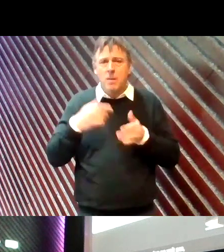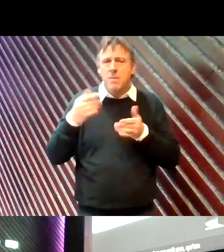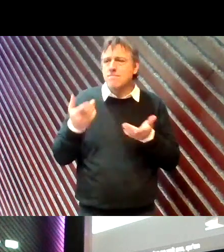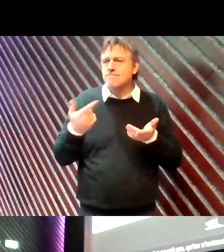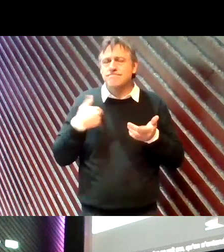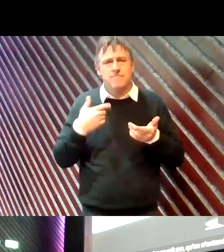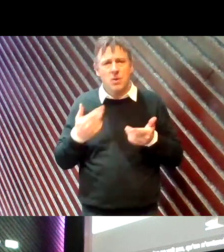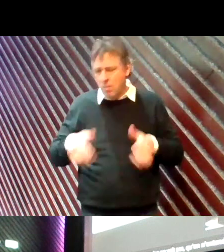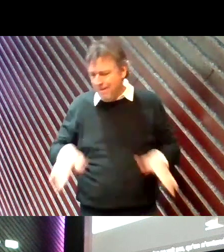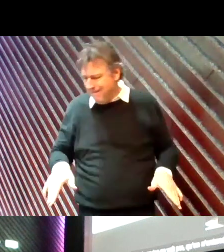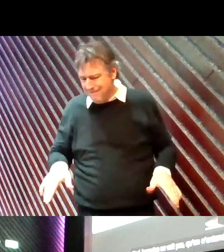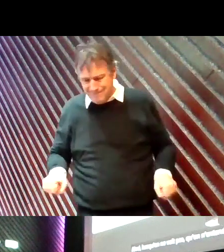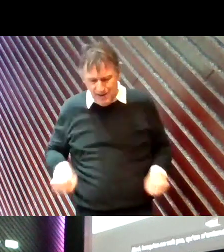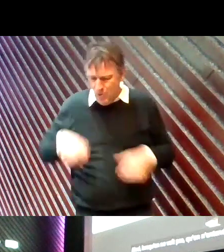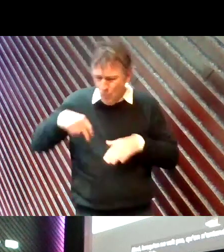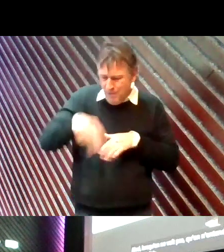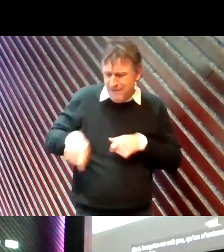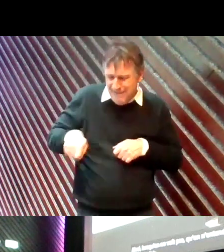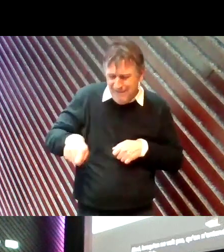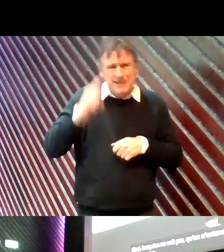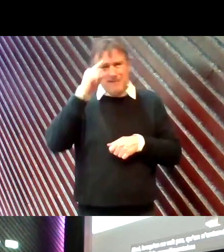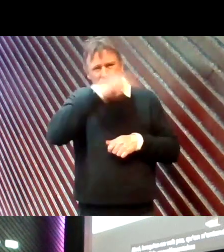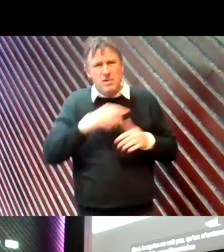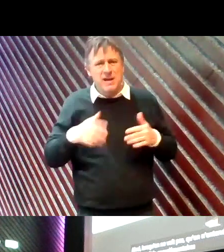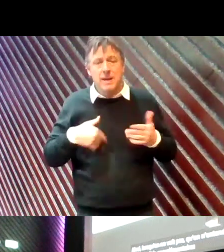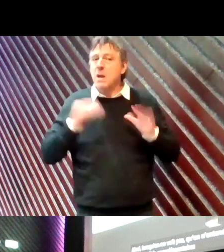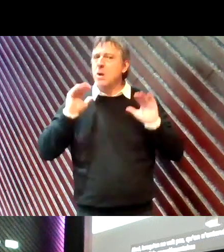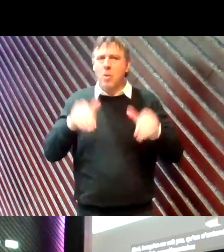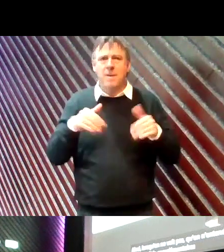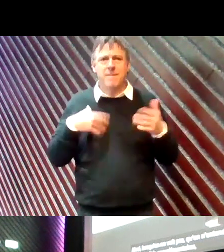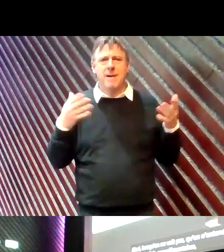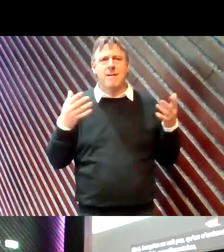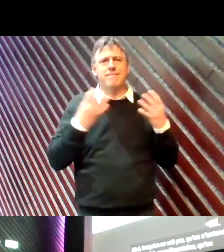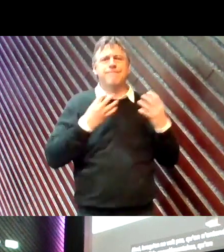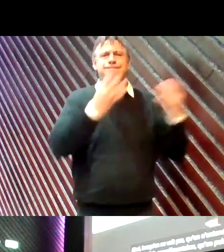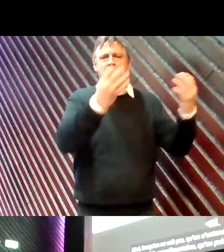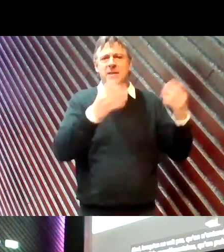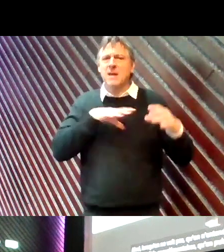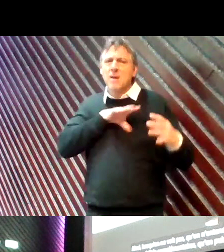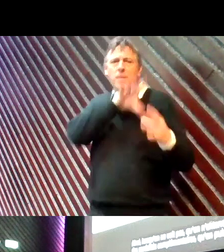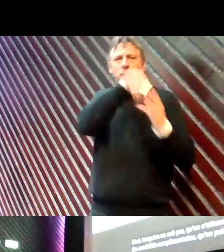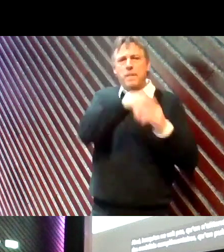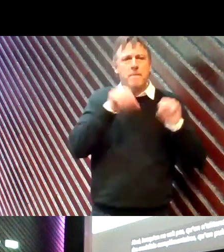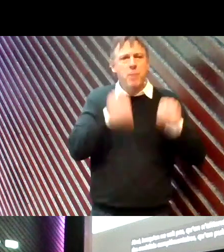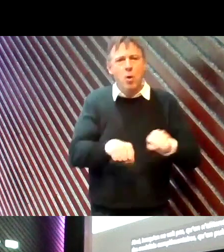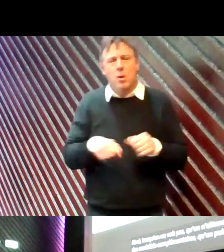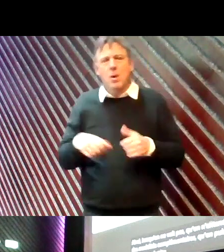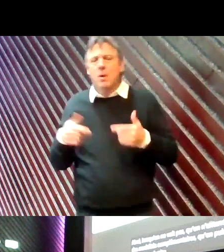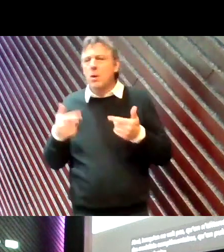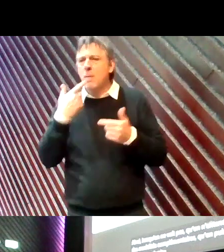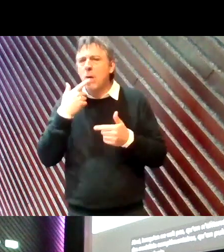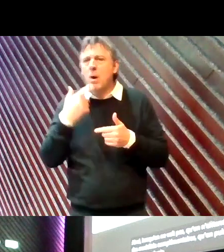on me déplace avec des députés, c'est bien que je puisse me rendre au Réunion public, je puisse consulter la profession de loi, je puisse